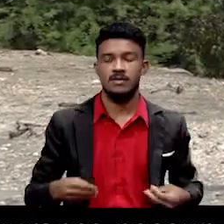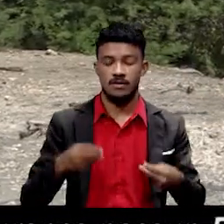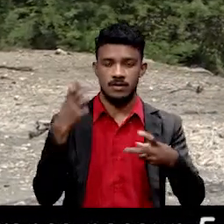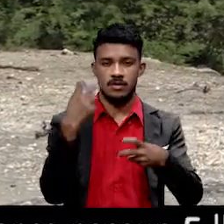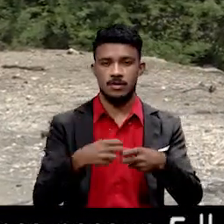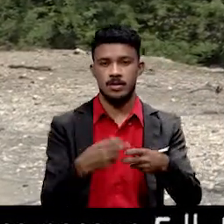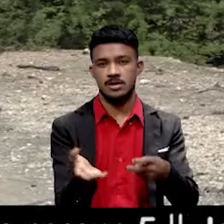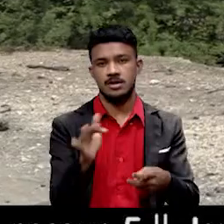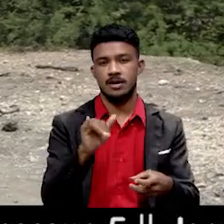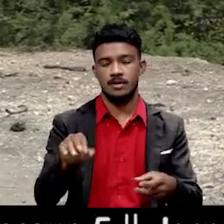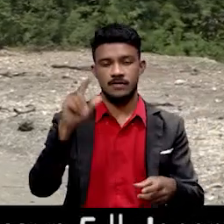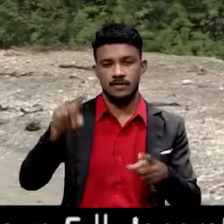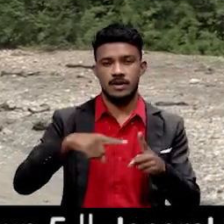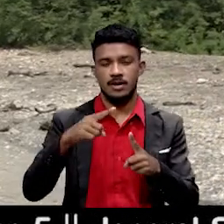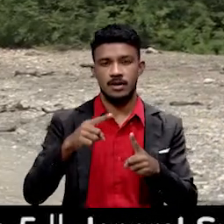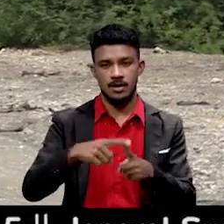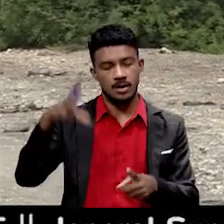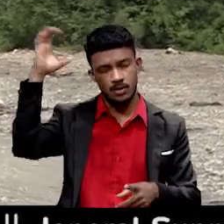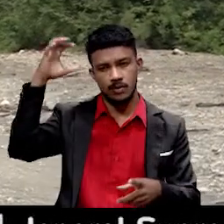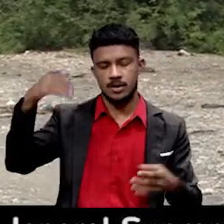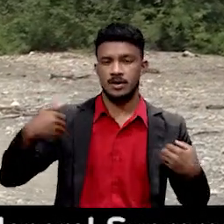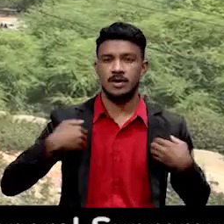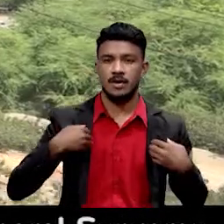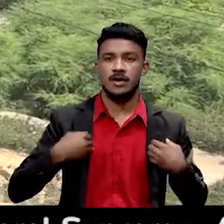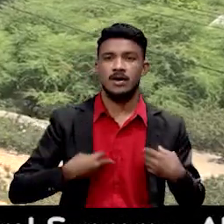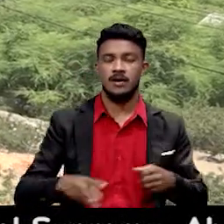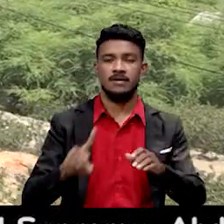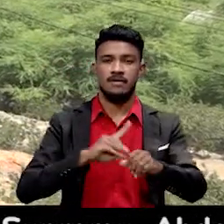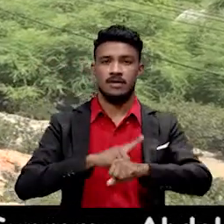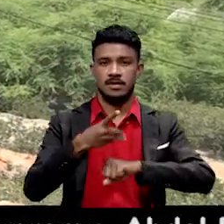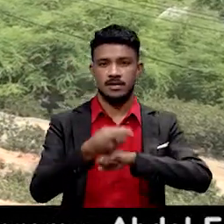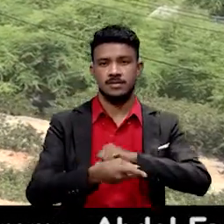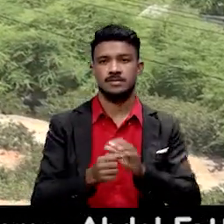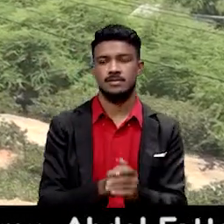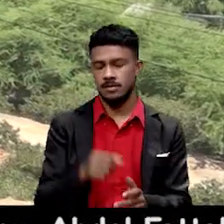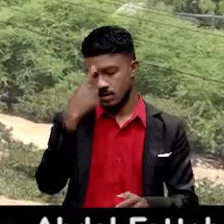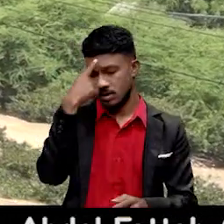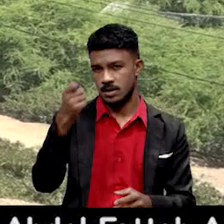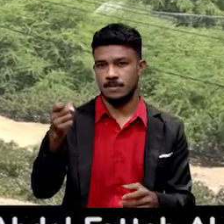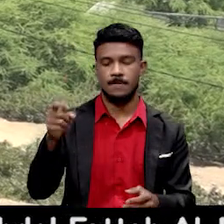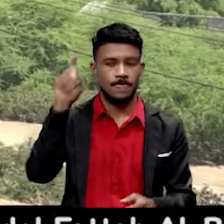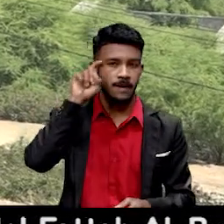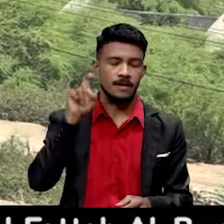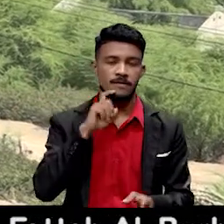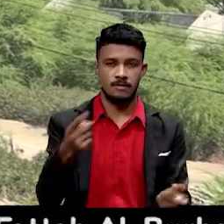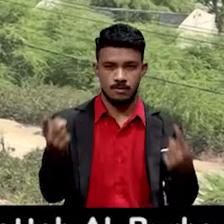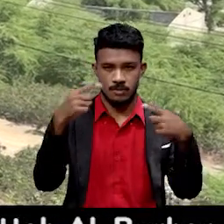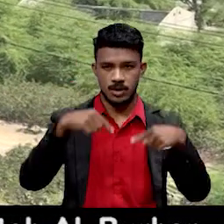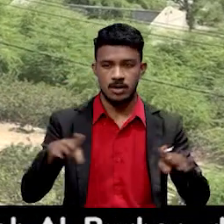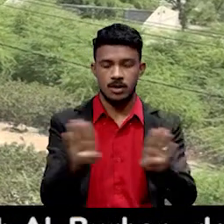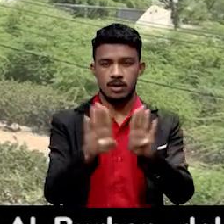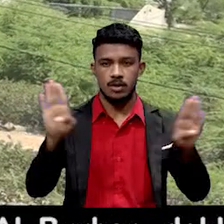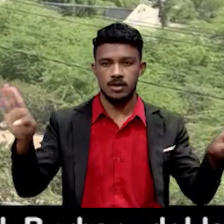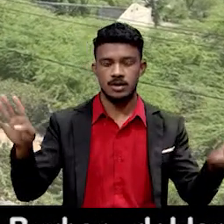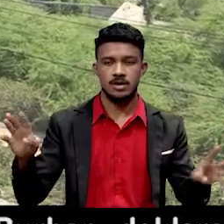mak, ba inhira udang, sempre moço inundação. Tamba, abo mai, dia mai loke kampung terbayu